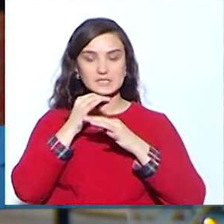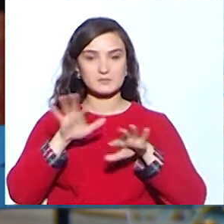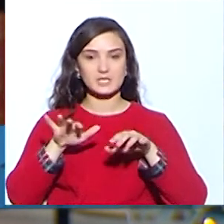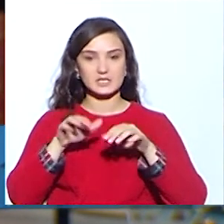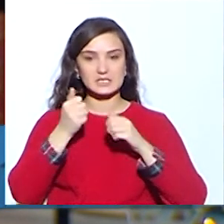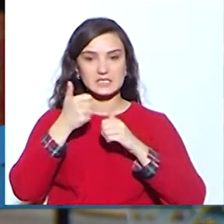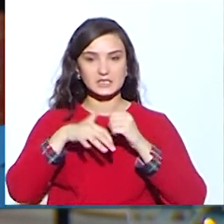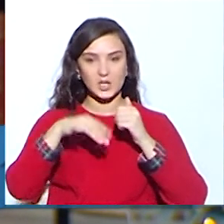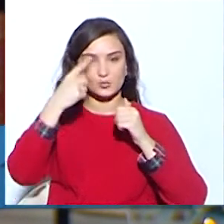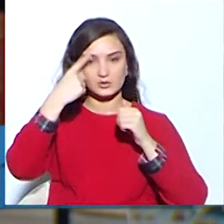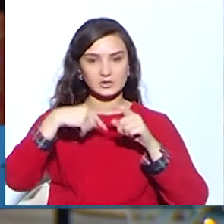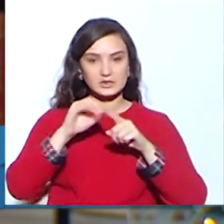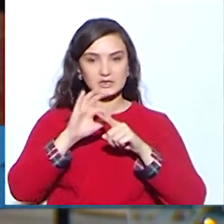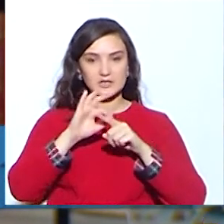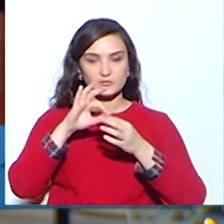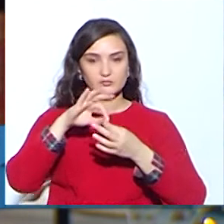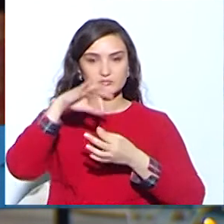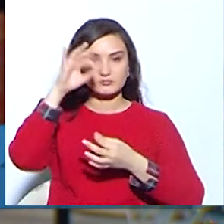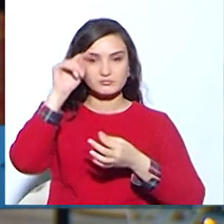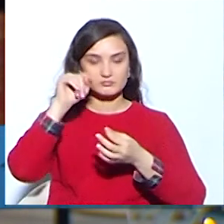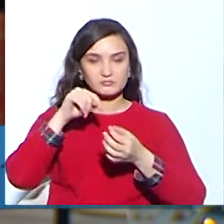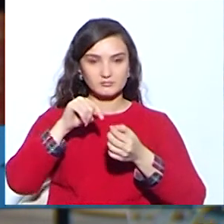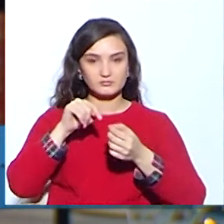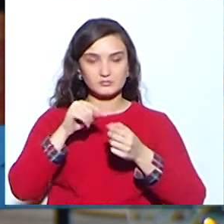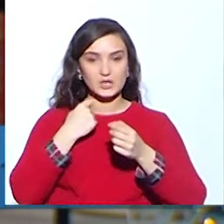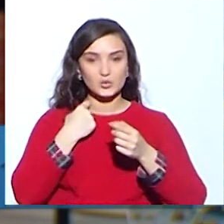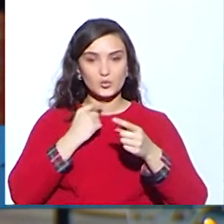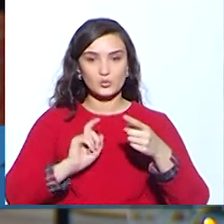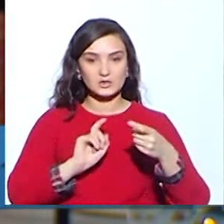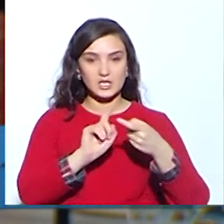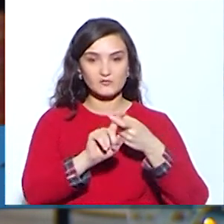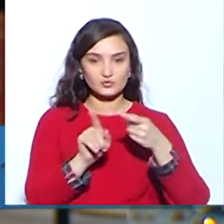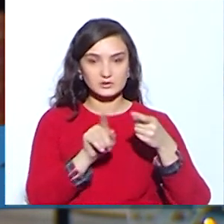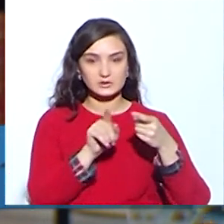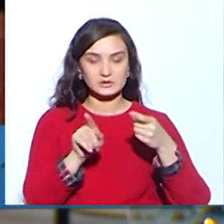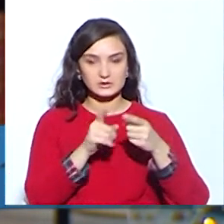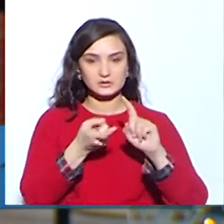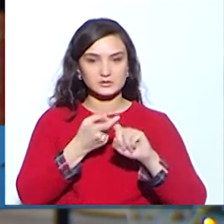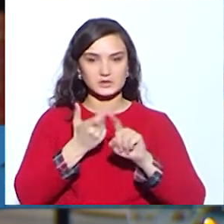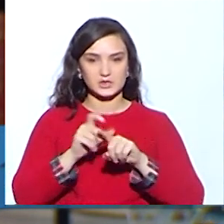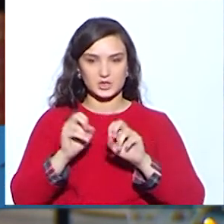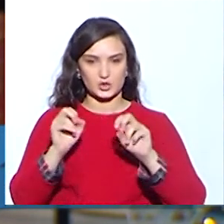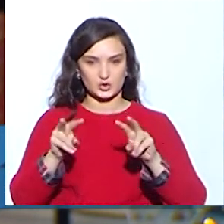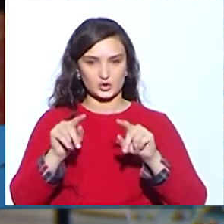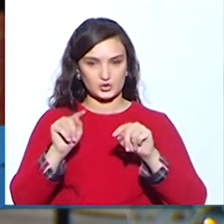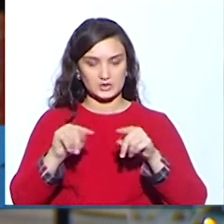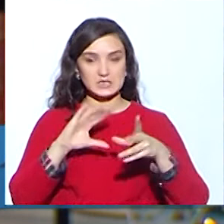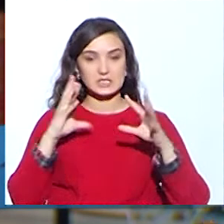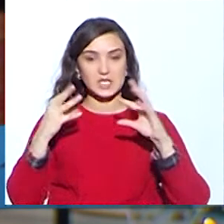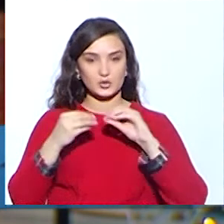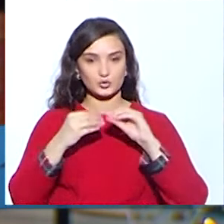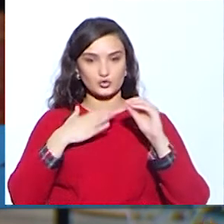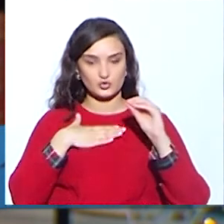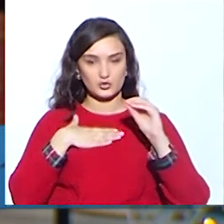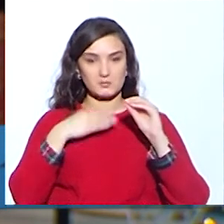ცენტრალურ ნერვულ სისტემაზე მოქმედი საშუალების და ალკოჰოლის ურთიერთქმედება არის ძალიან საშიში. ზოგადად,